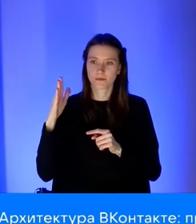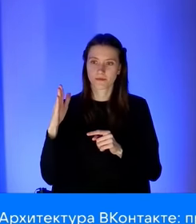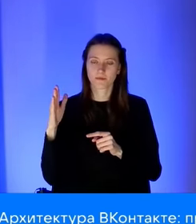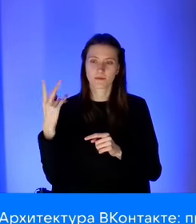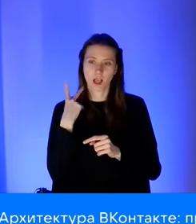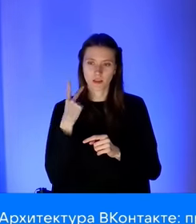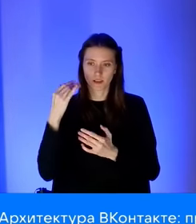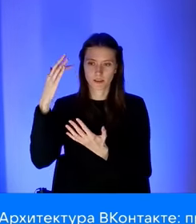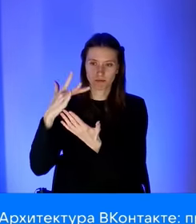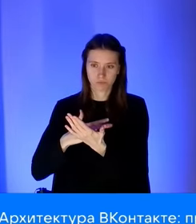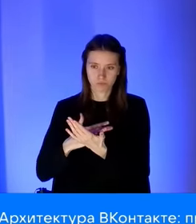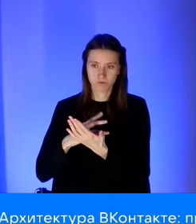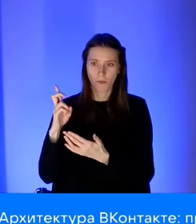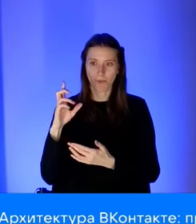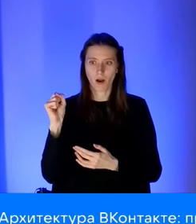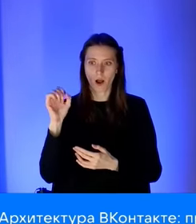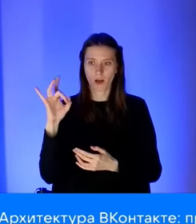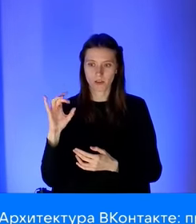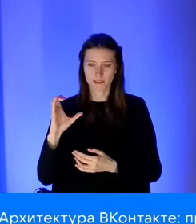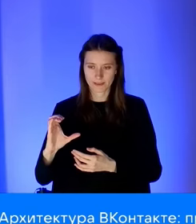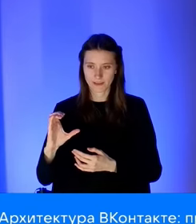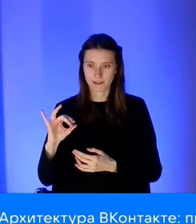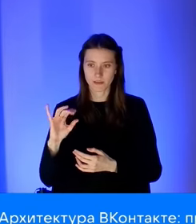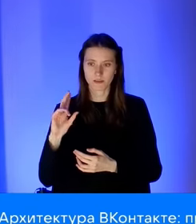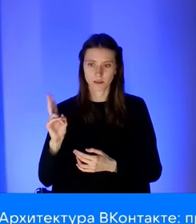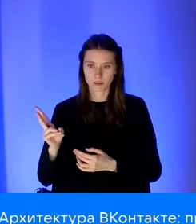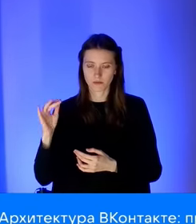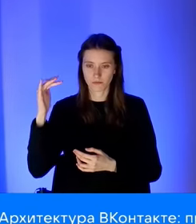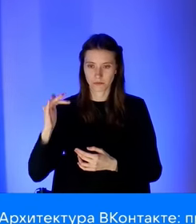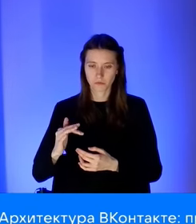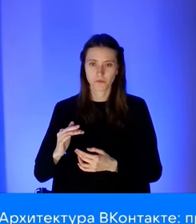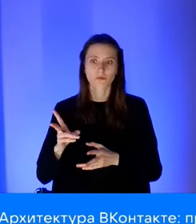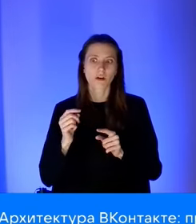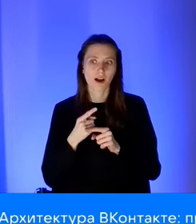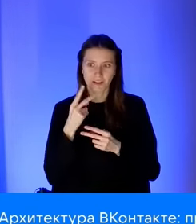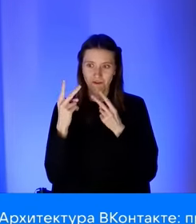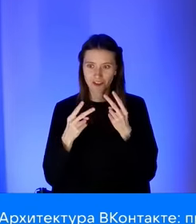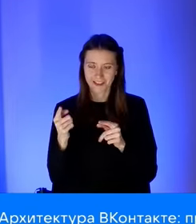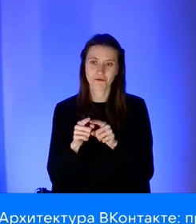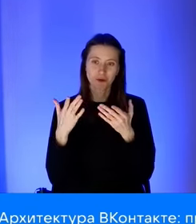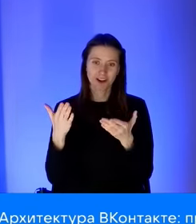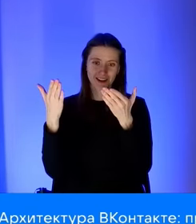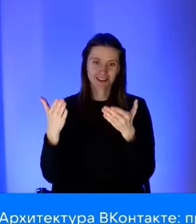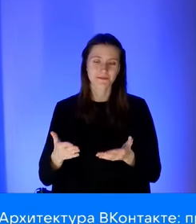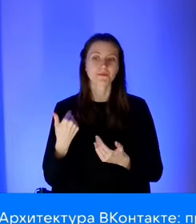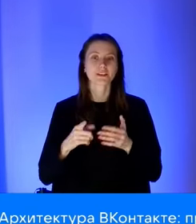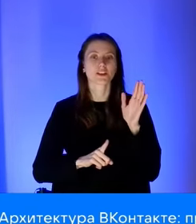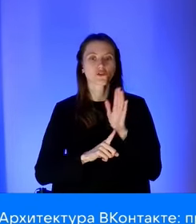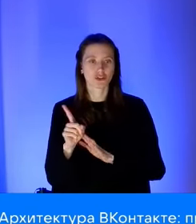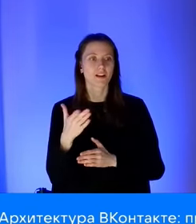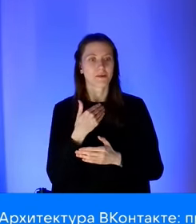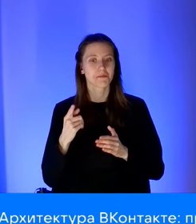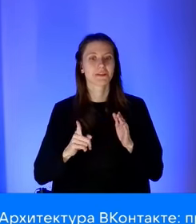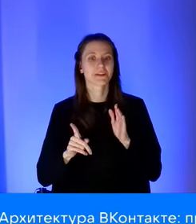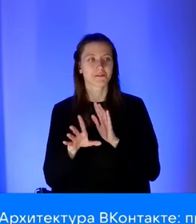акроним Ну и такое в целом милый котик Как он выглядит Как Мы начинали его разрабатывать для начала мы взяли ту схему